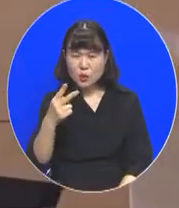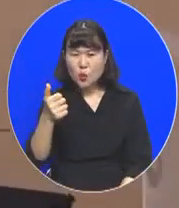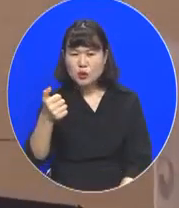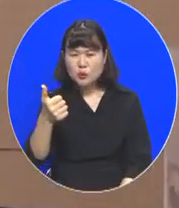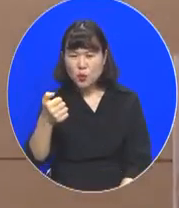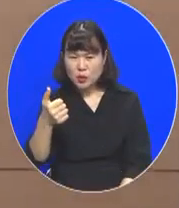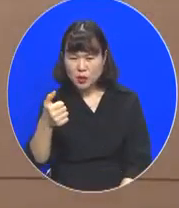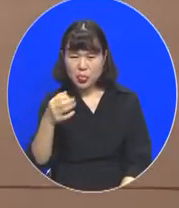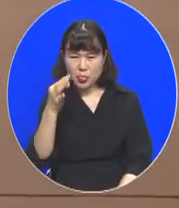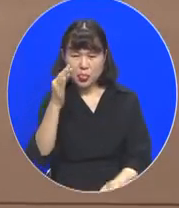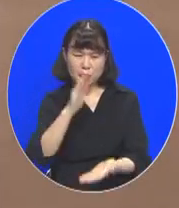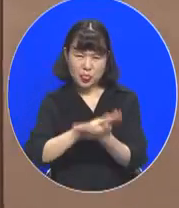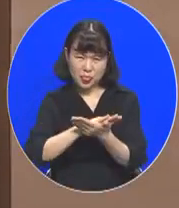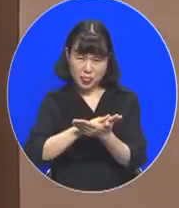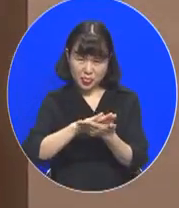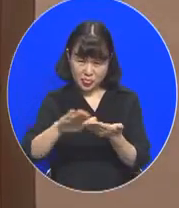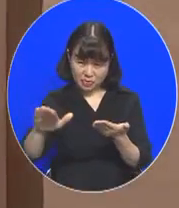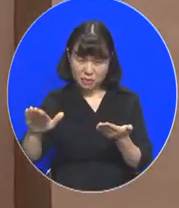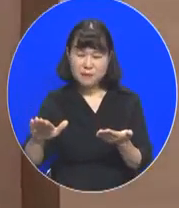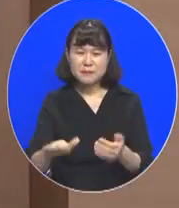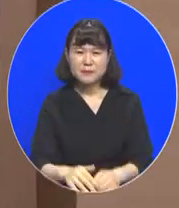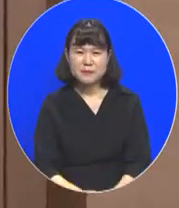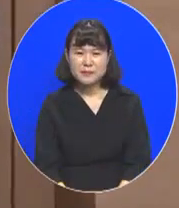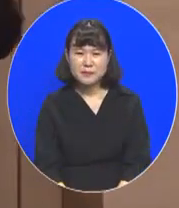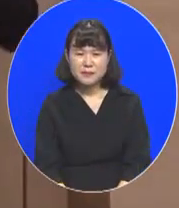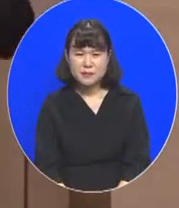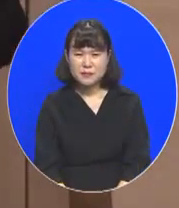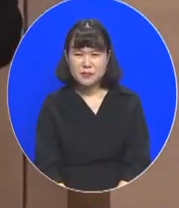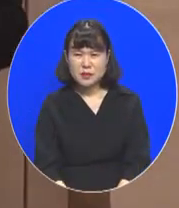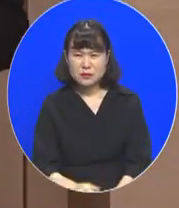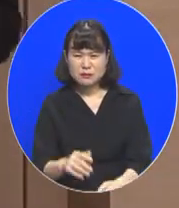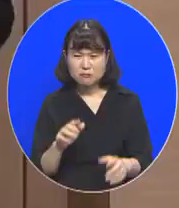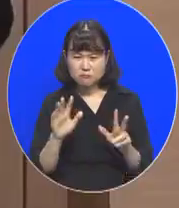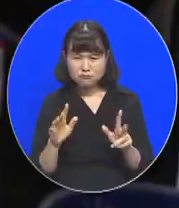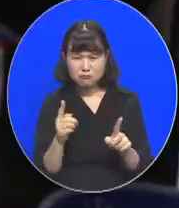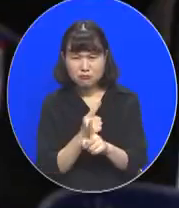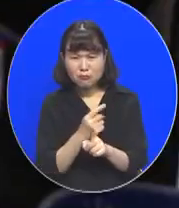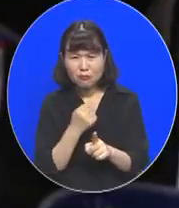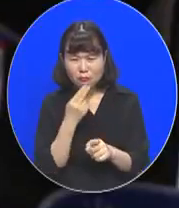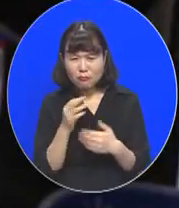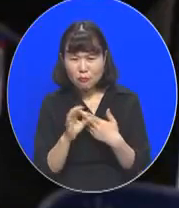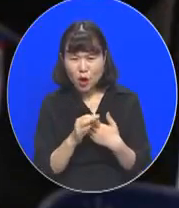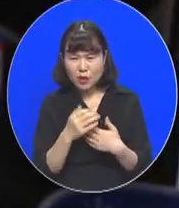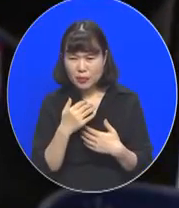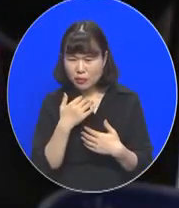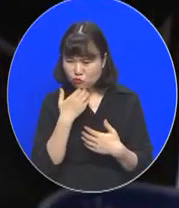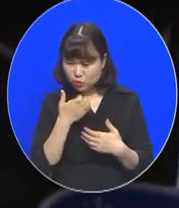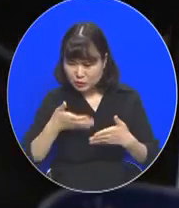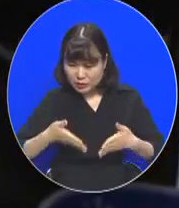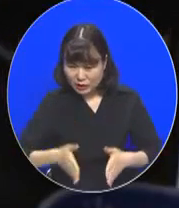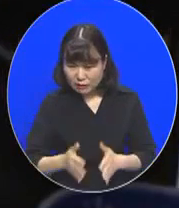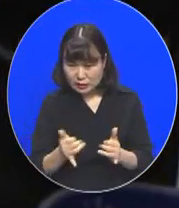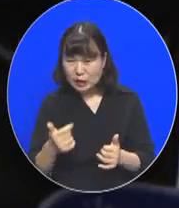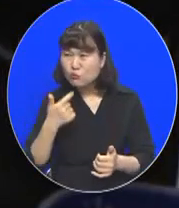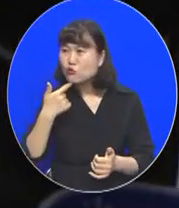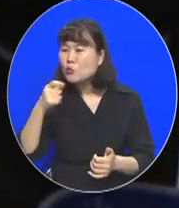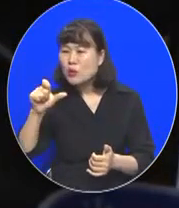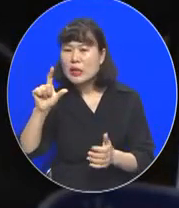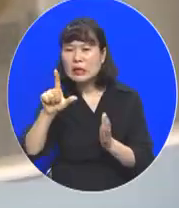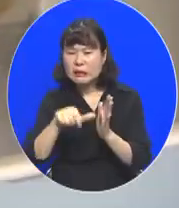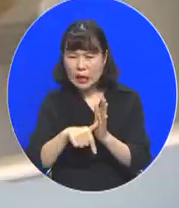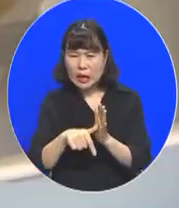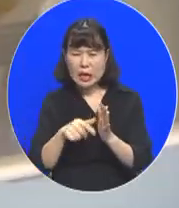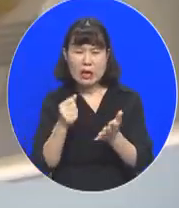2055년 고갈되는 걸로 나타났습니다. 별다른 조치가 없다면 90년생이 65세가 되는 해